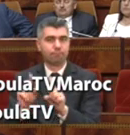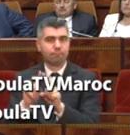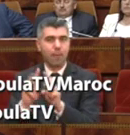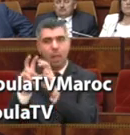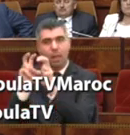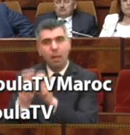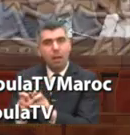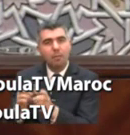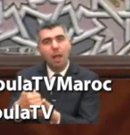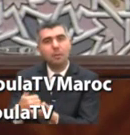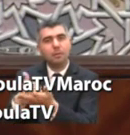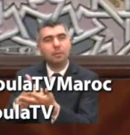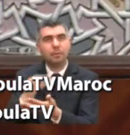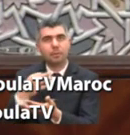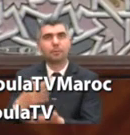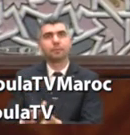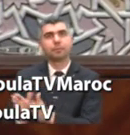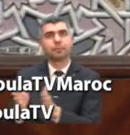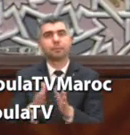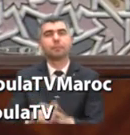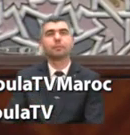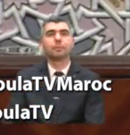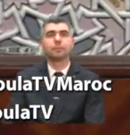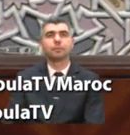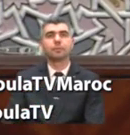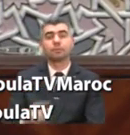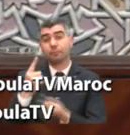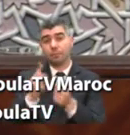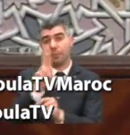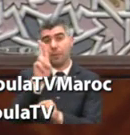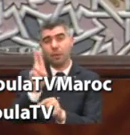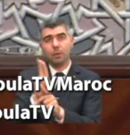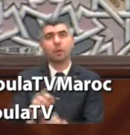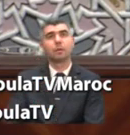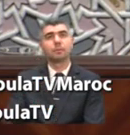سيدة النائبة، انتهى الوقت. هل من تعقيب إضافي؟